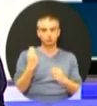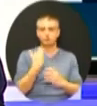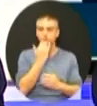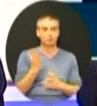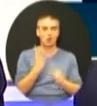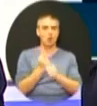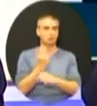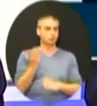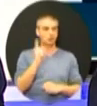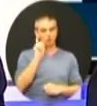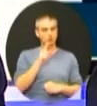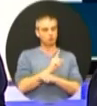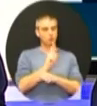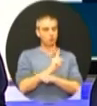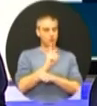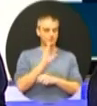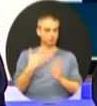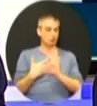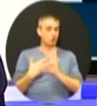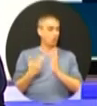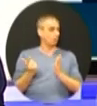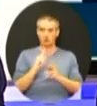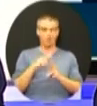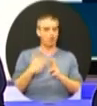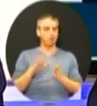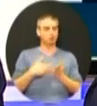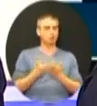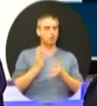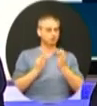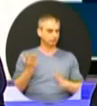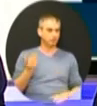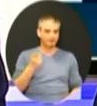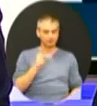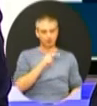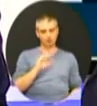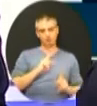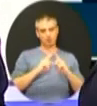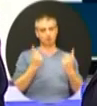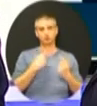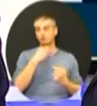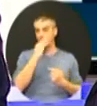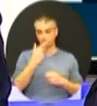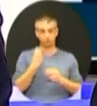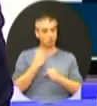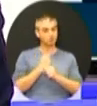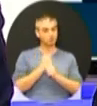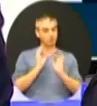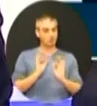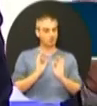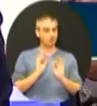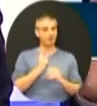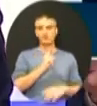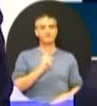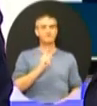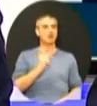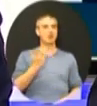יכול להיות שיש איזשהו תקופת זמן שבוחנים לאף דווקא יוצי משפטים אבל אבל זה סוגיה אחרת השאלה אם מישהו עושה את עבודתו כראוי או לא ולא אם